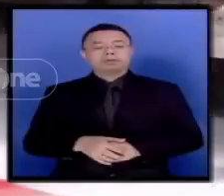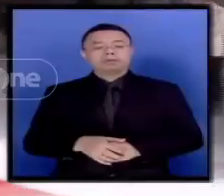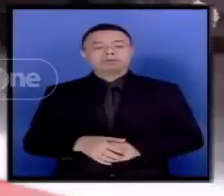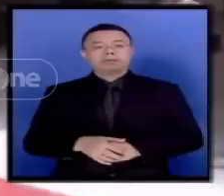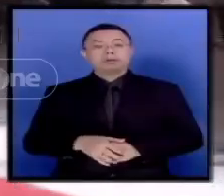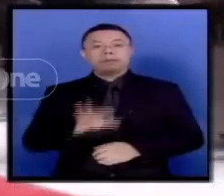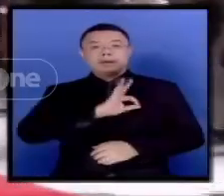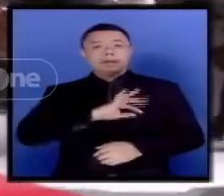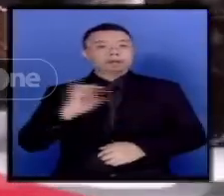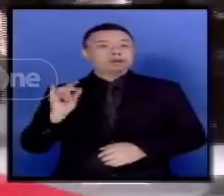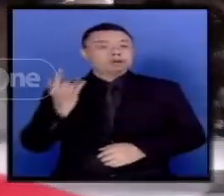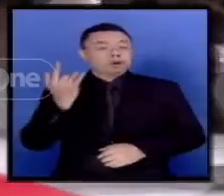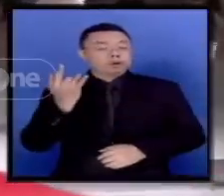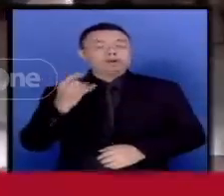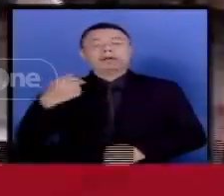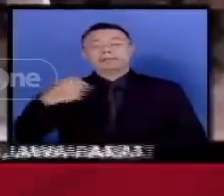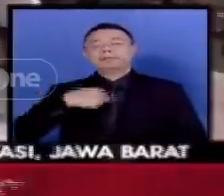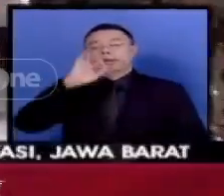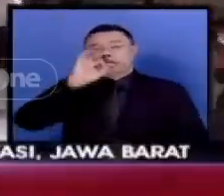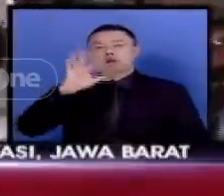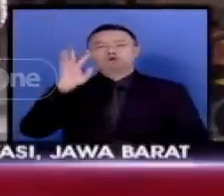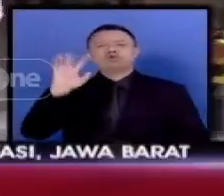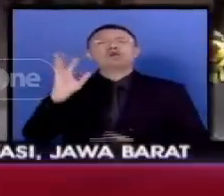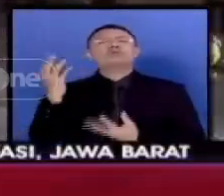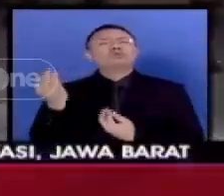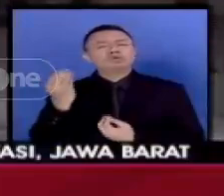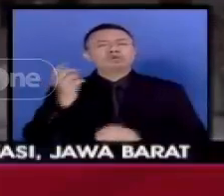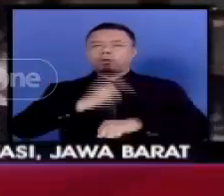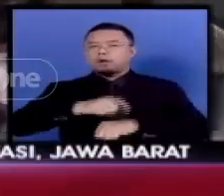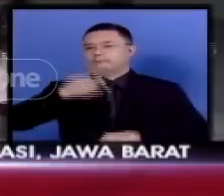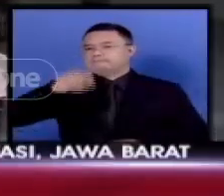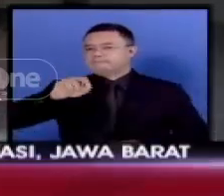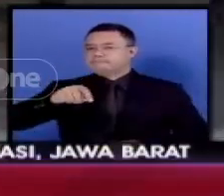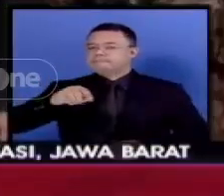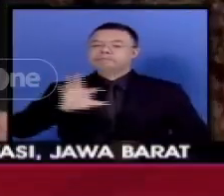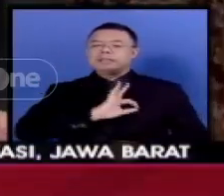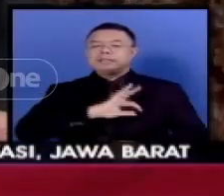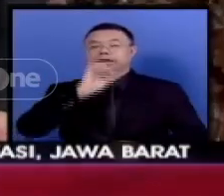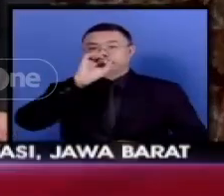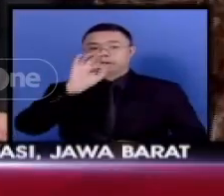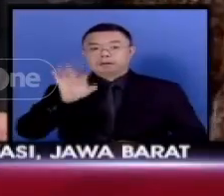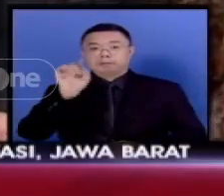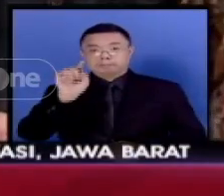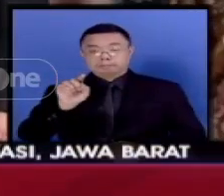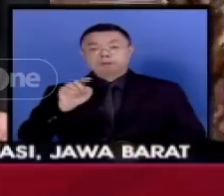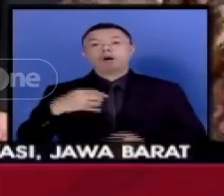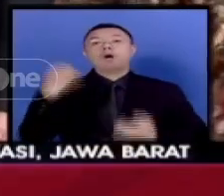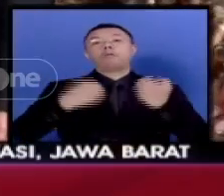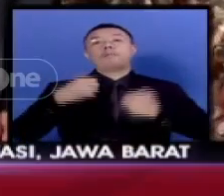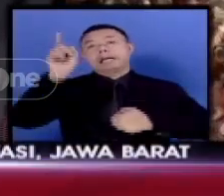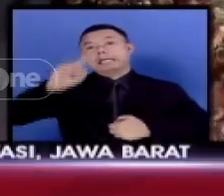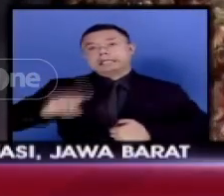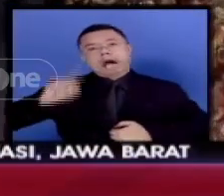Hai Presiden Joko Widodo mengaku sudah menunggu momen domain tersebut root Presiden Joko Widodo kendaraan listrik